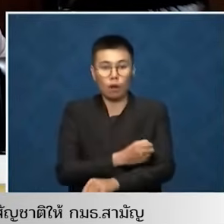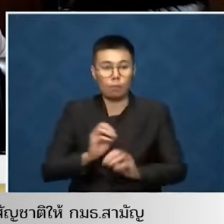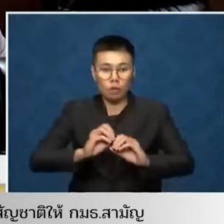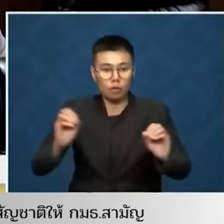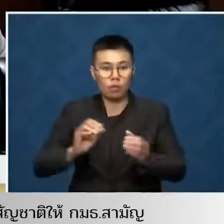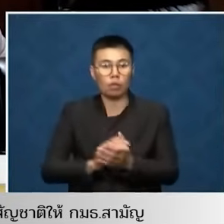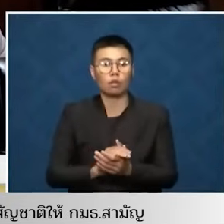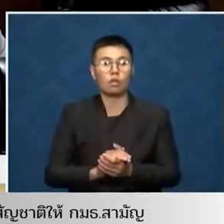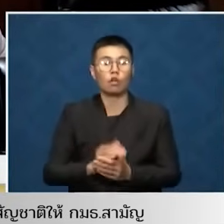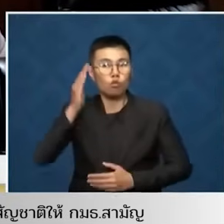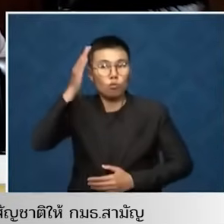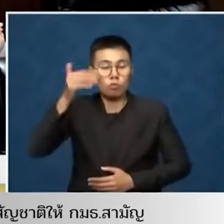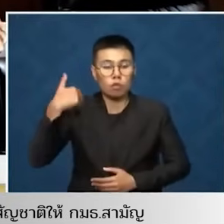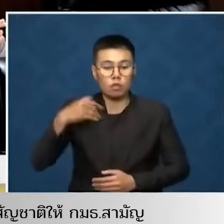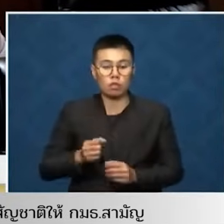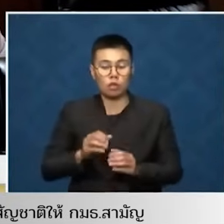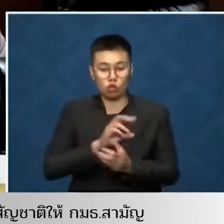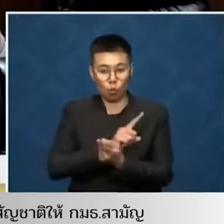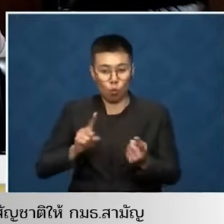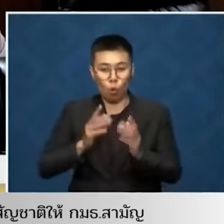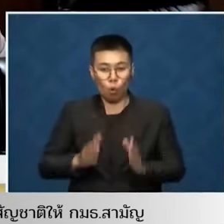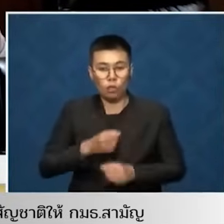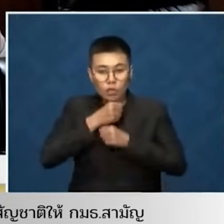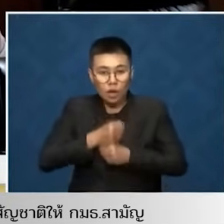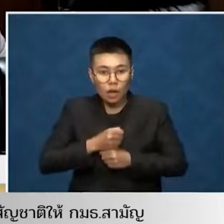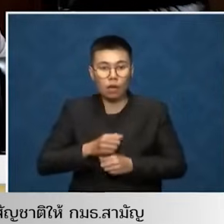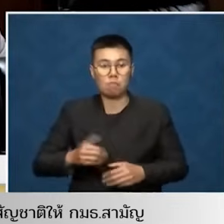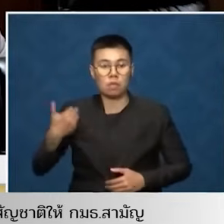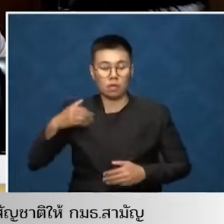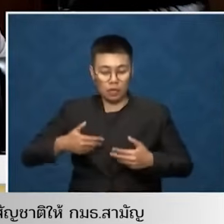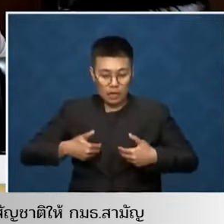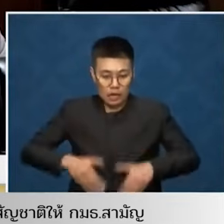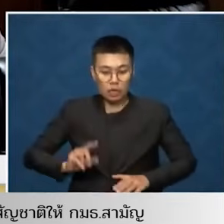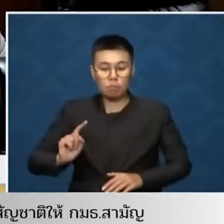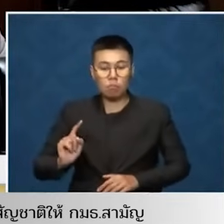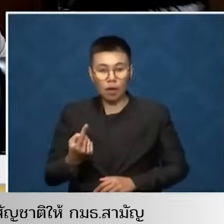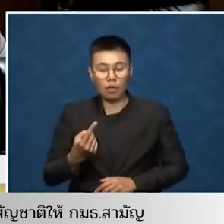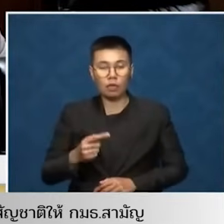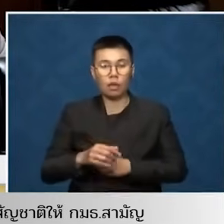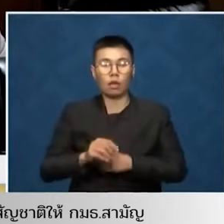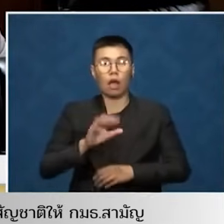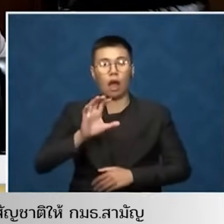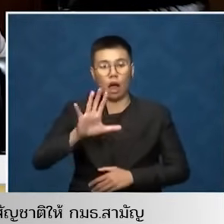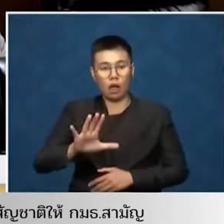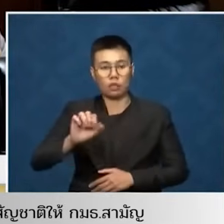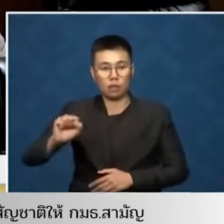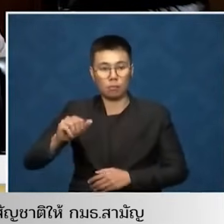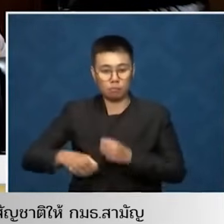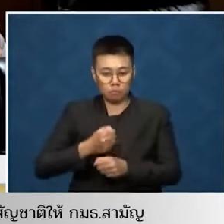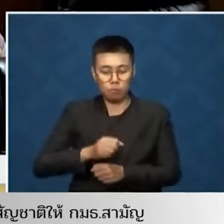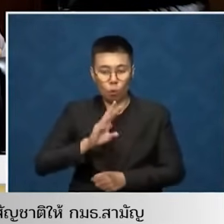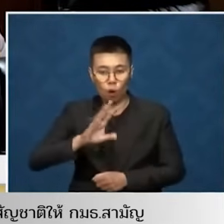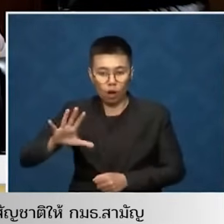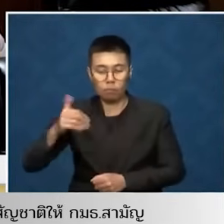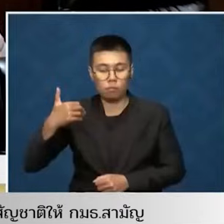เป็นสังคมของผู้สูงวัยเรามีเด็กเกิดใหม่เพียงปีละ 500,000 คนเท่านั้นสถิติปี 2565เก็บโด